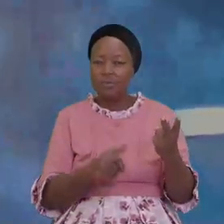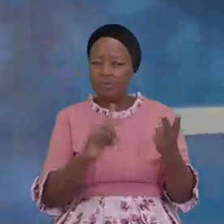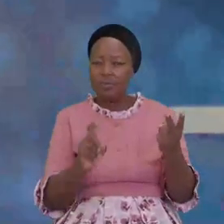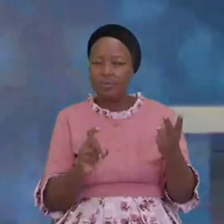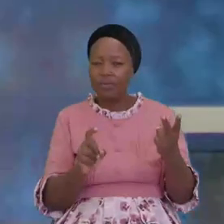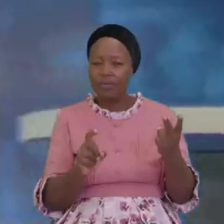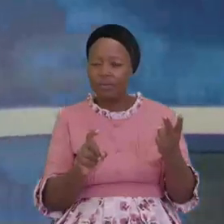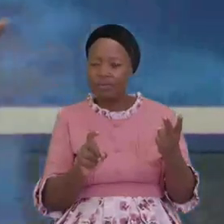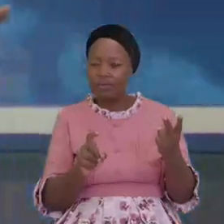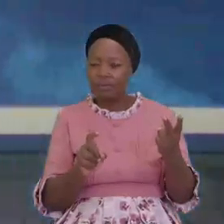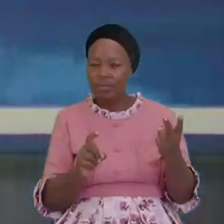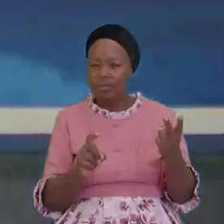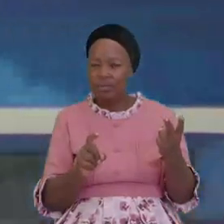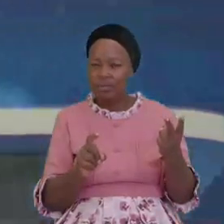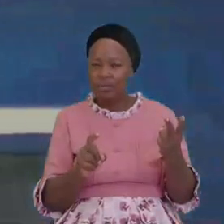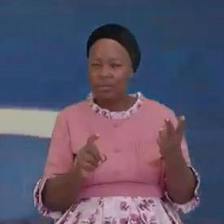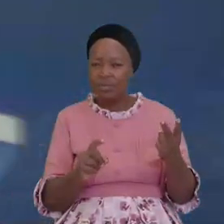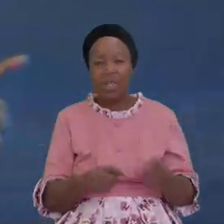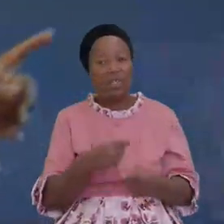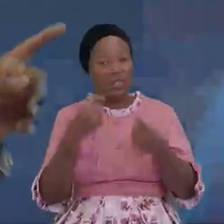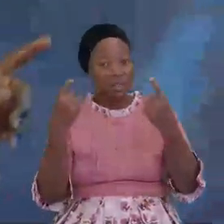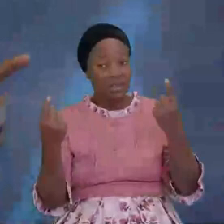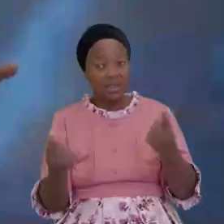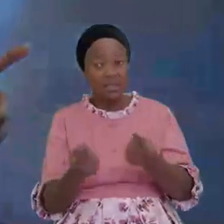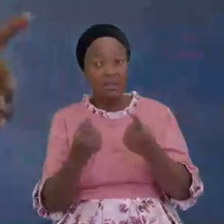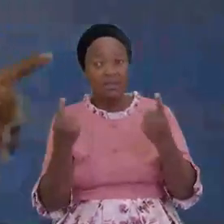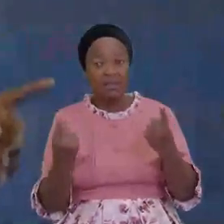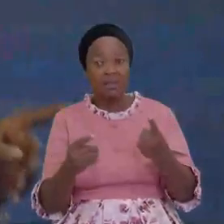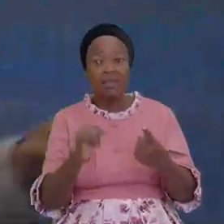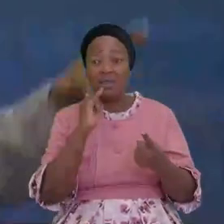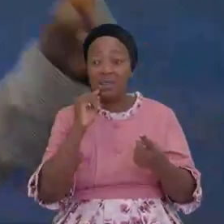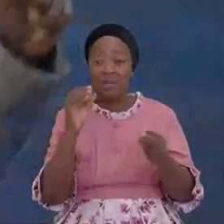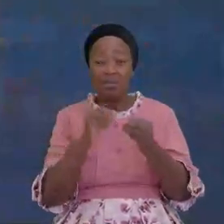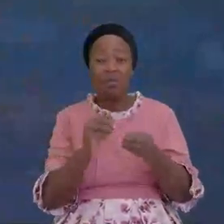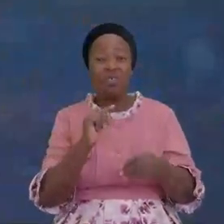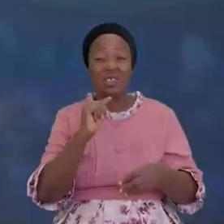Pourquoi, premièrement, avant la deuxième chose?